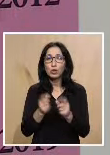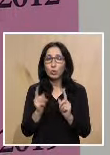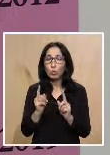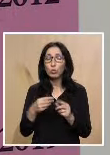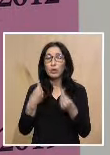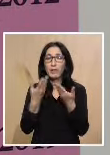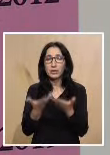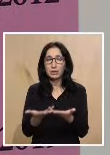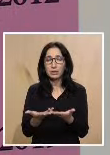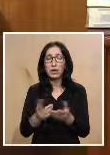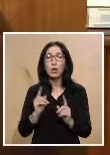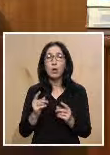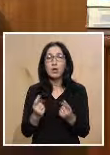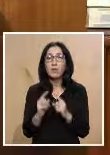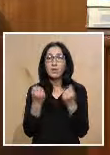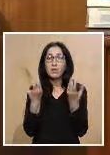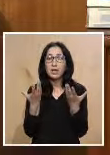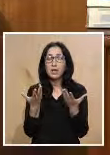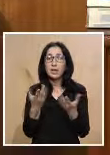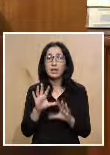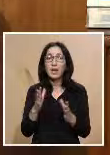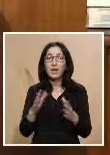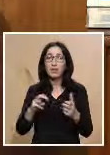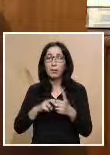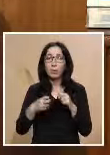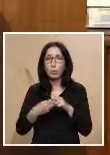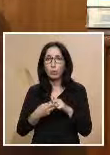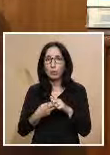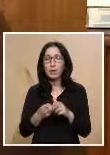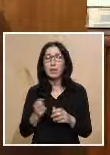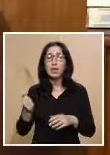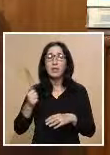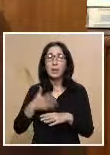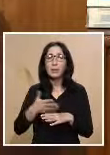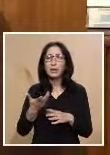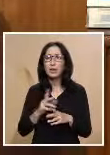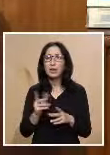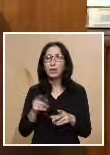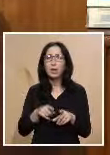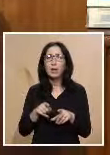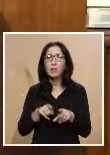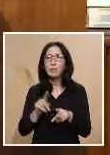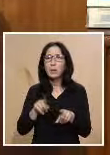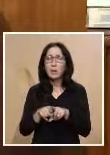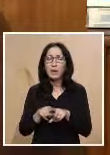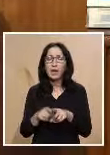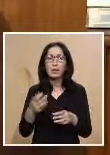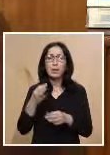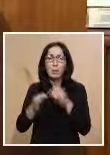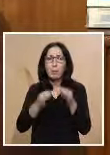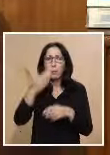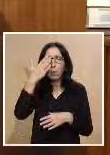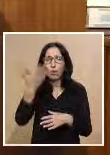да полагат, когато са възникнали някакви проблеми с нападения от неприятели, болести или